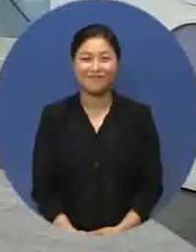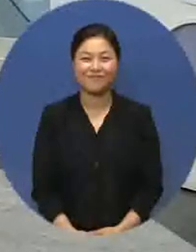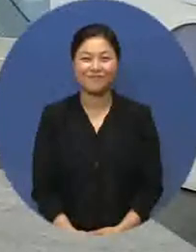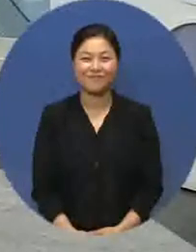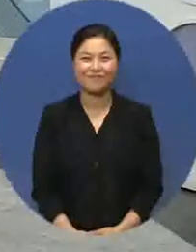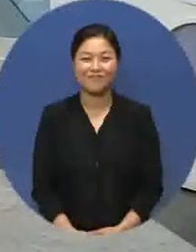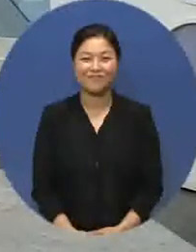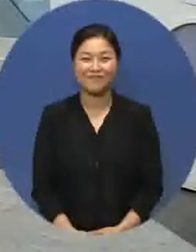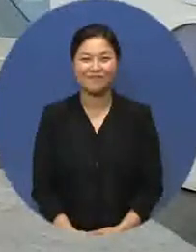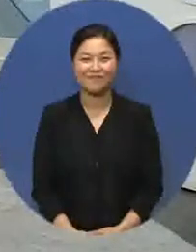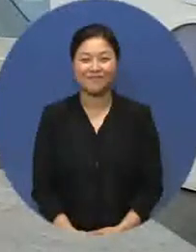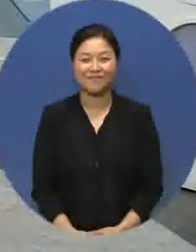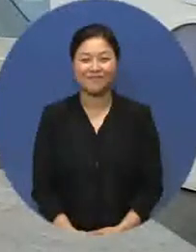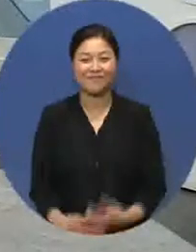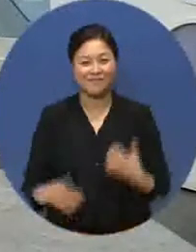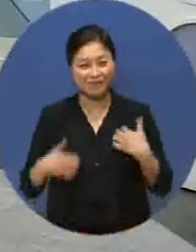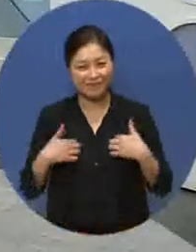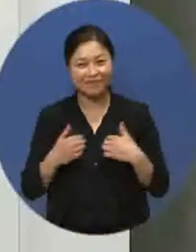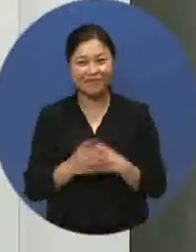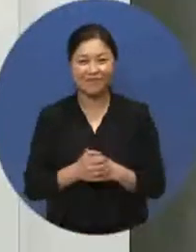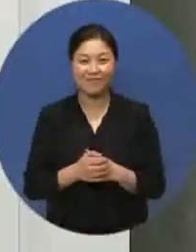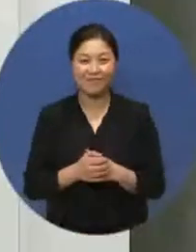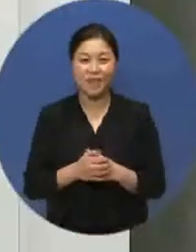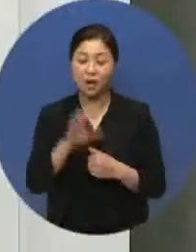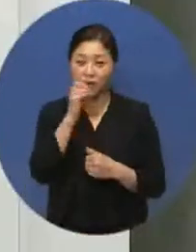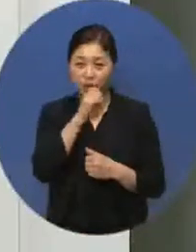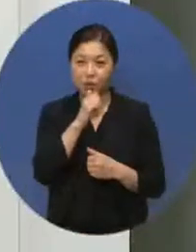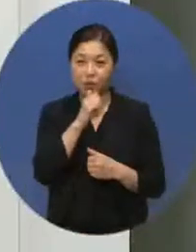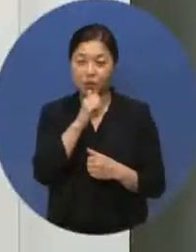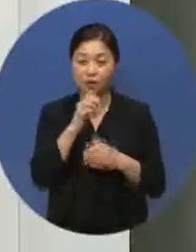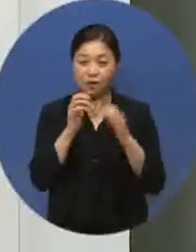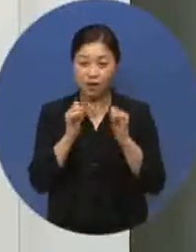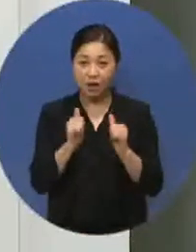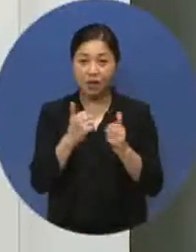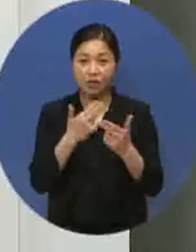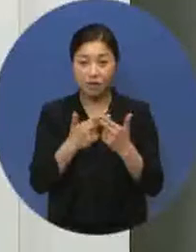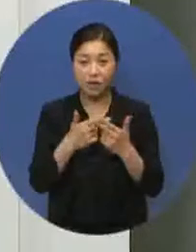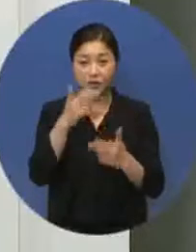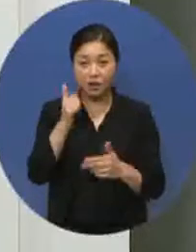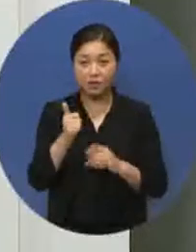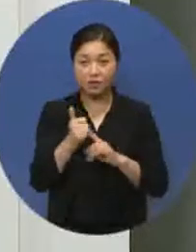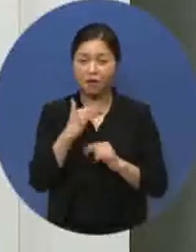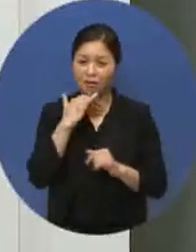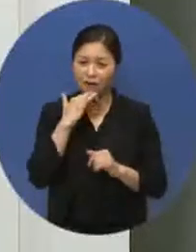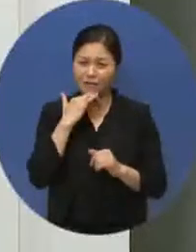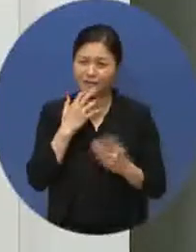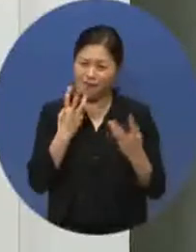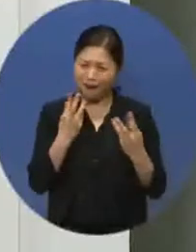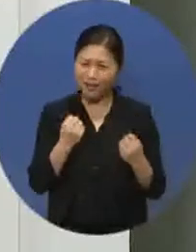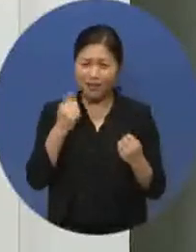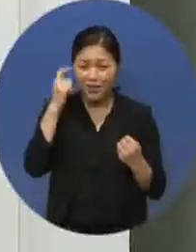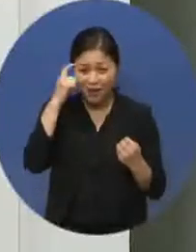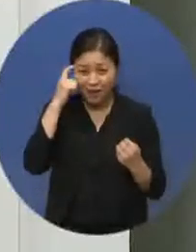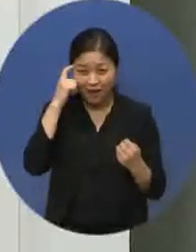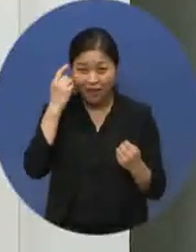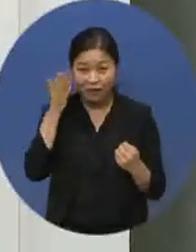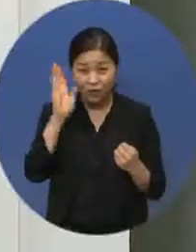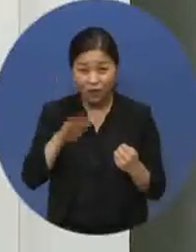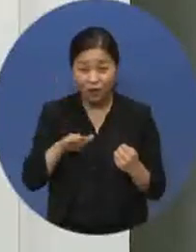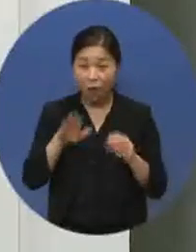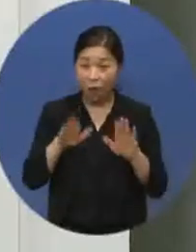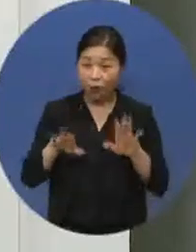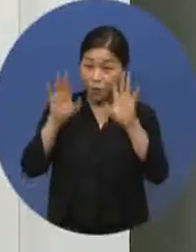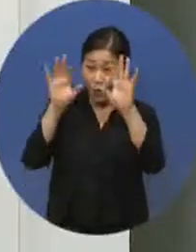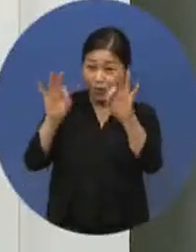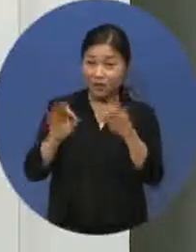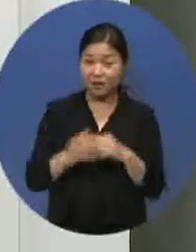아니, 나는 저 변호사협회 회장이라고 그래서 나이가 많이 드신 분인 줄 착각을 했어요. 네. 아, 근데 오늘 보니까